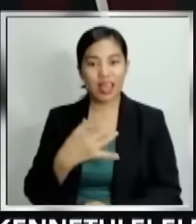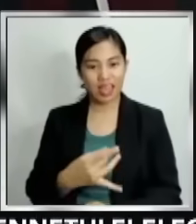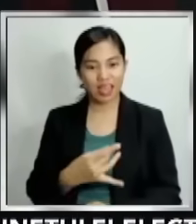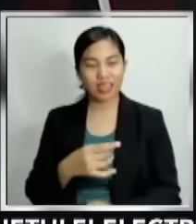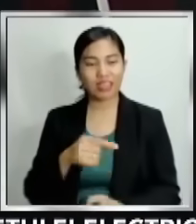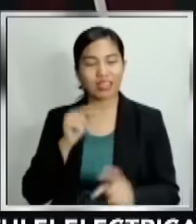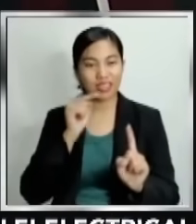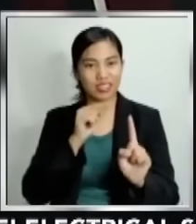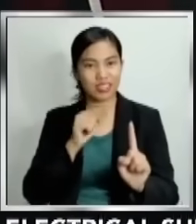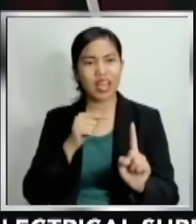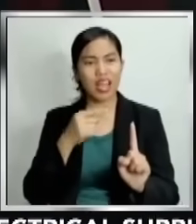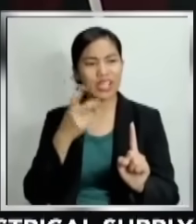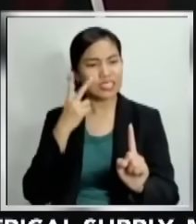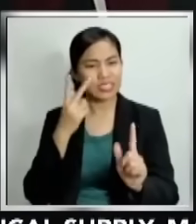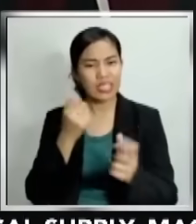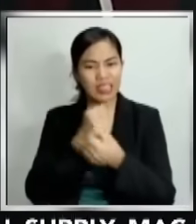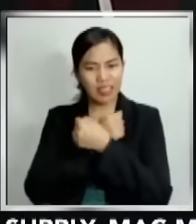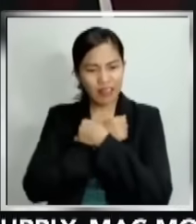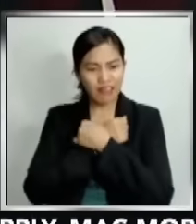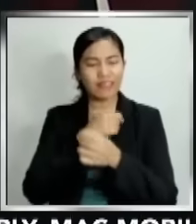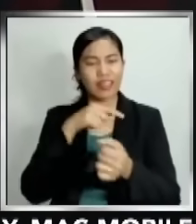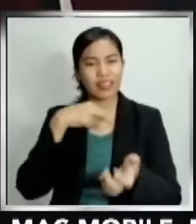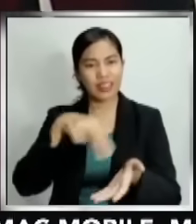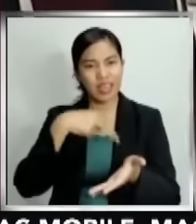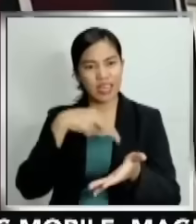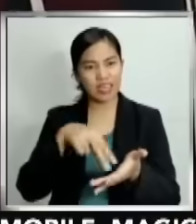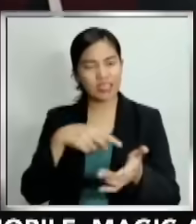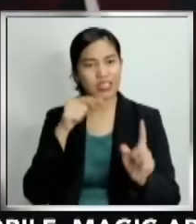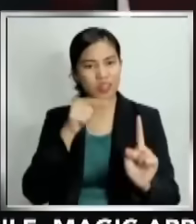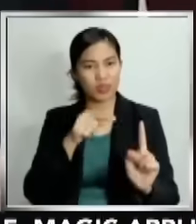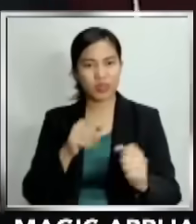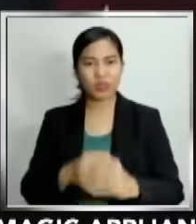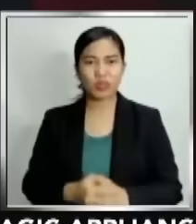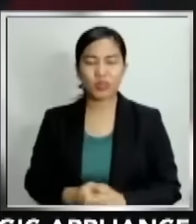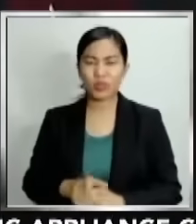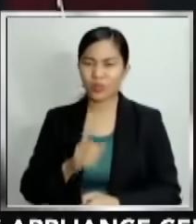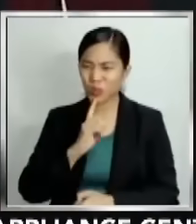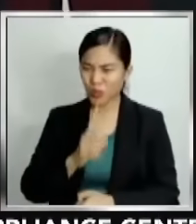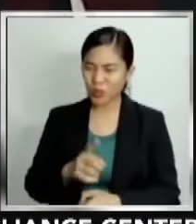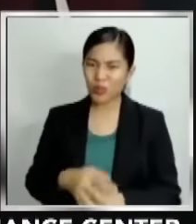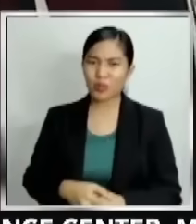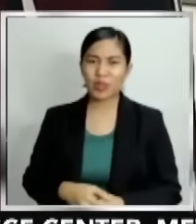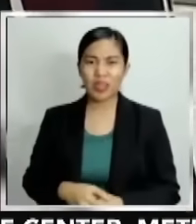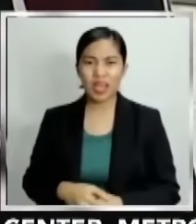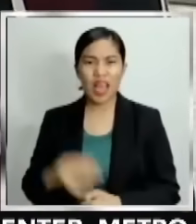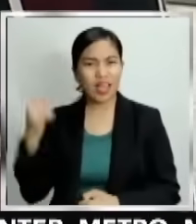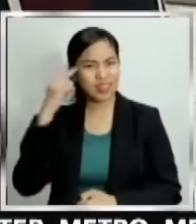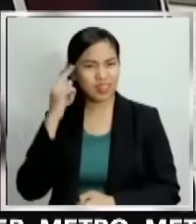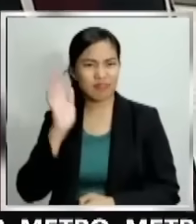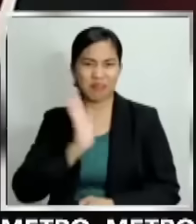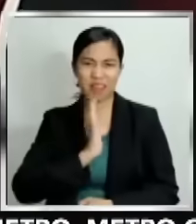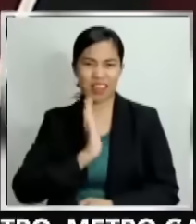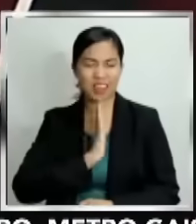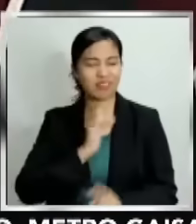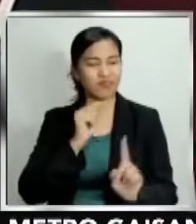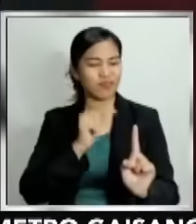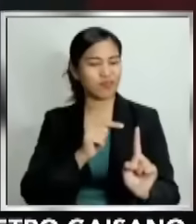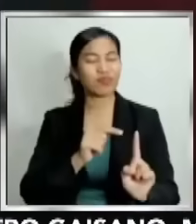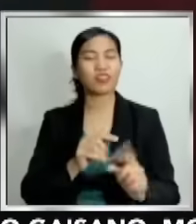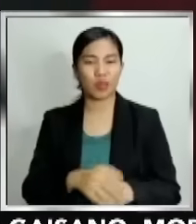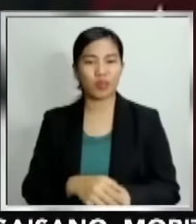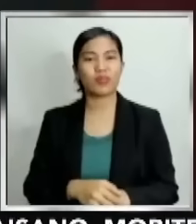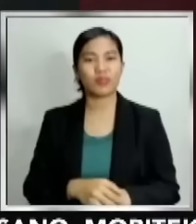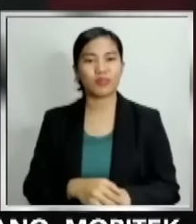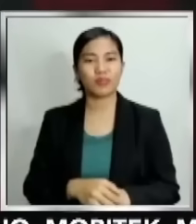ang pagsasayaw. Tsaka ano siya, wala akong tulak kabigin eh. Parang ang bait ng personality niya na parang sabi ko, deserve niya to. Sobrang saya po